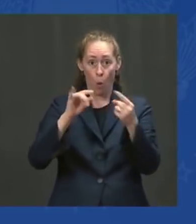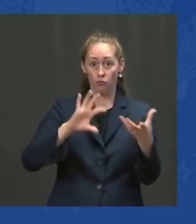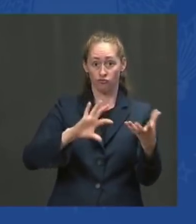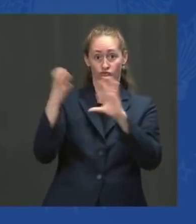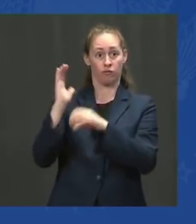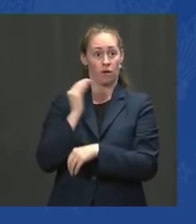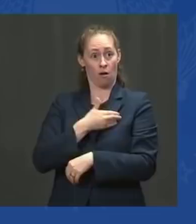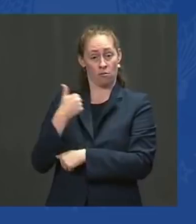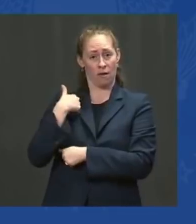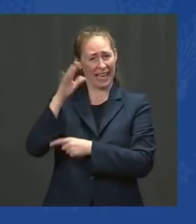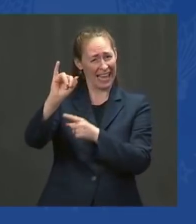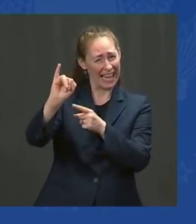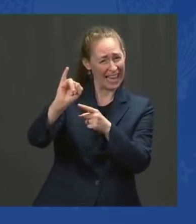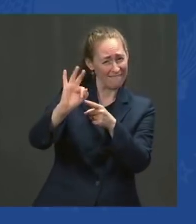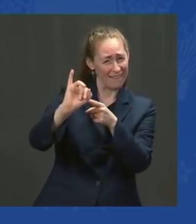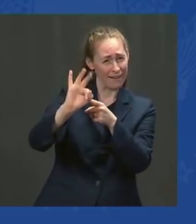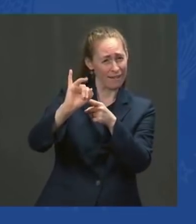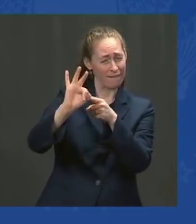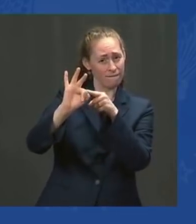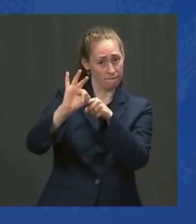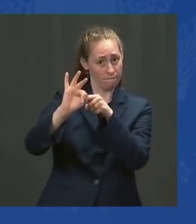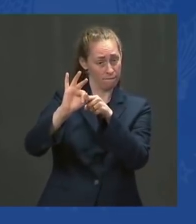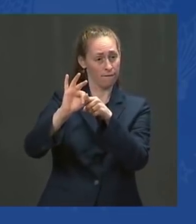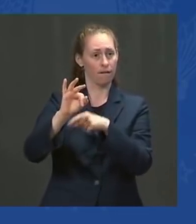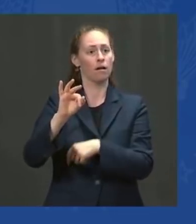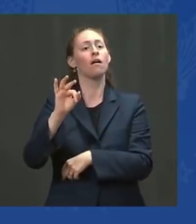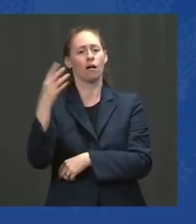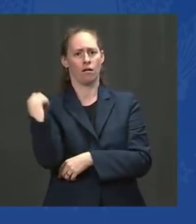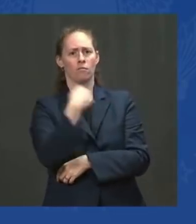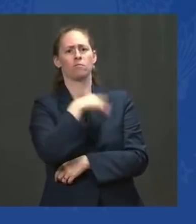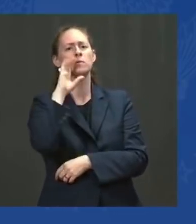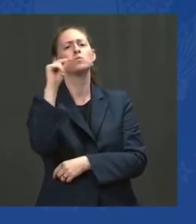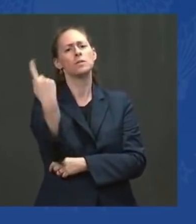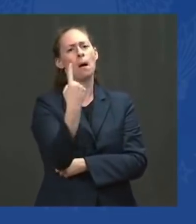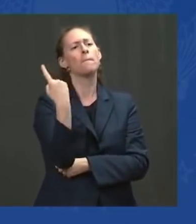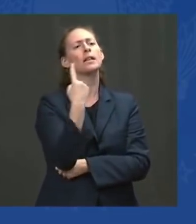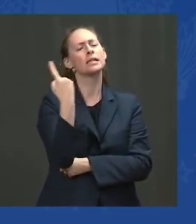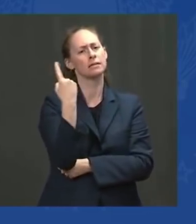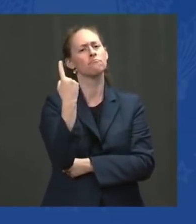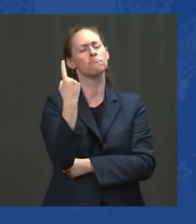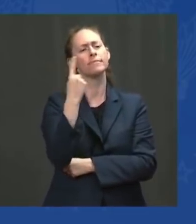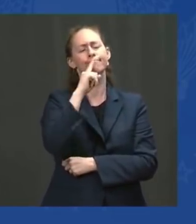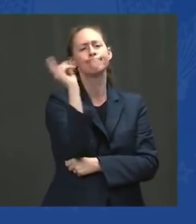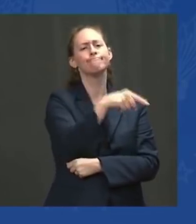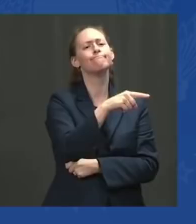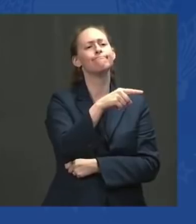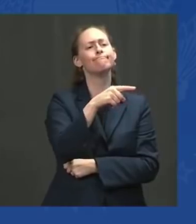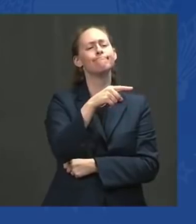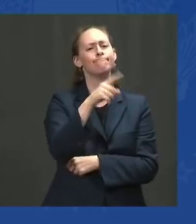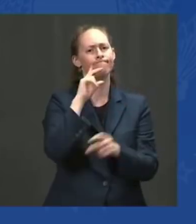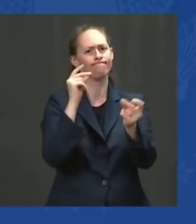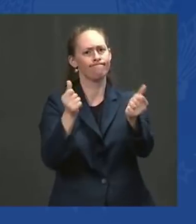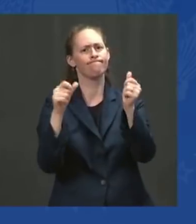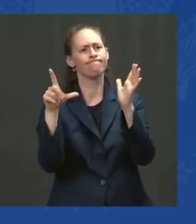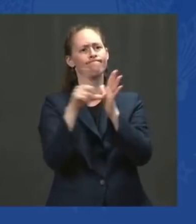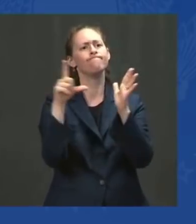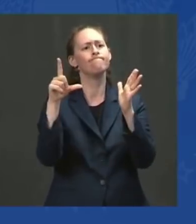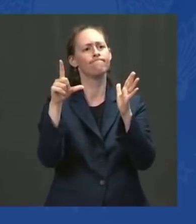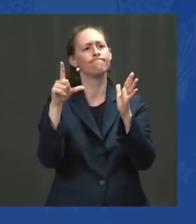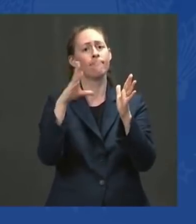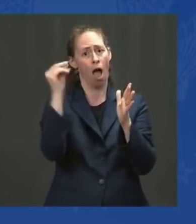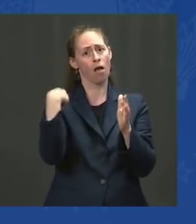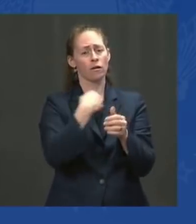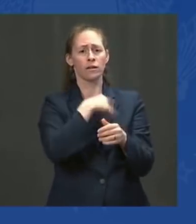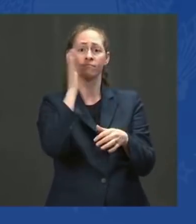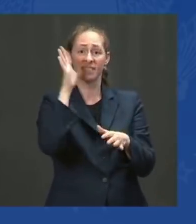前啊，塔利班那就是当权者啊，是为了反恐啊，美国出动军队啊，赶走了塔利班政权，现